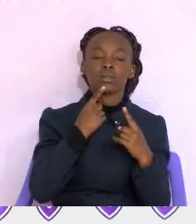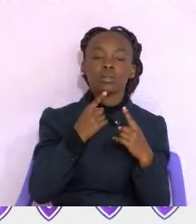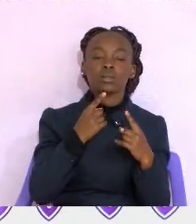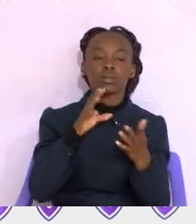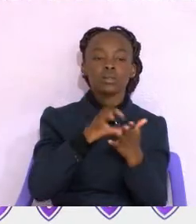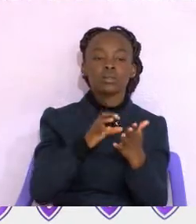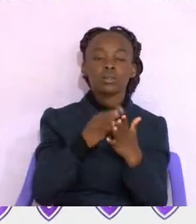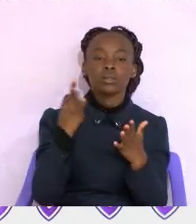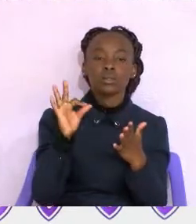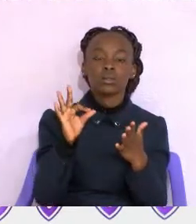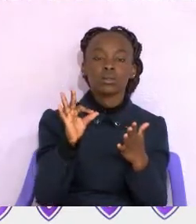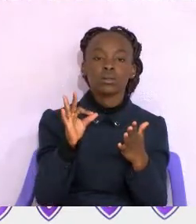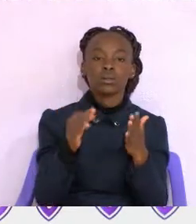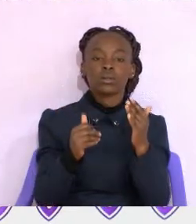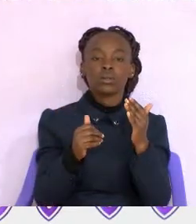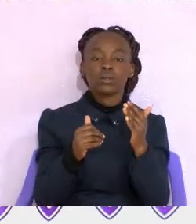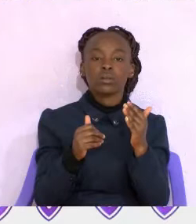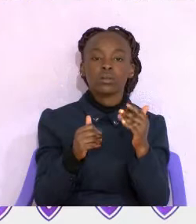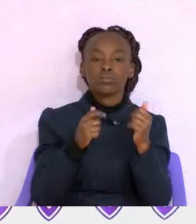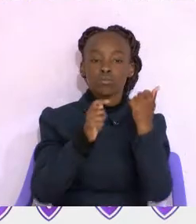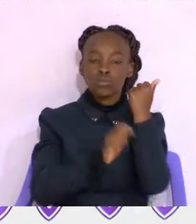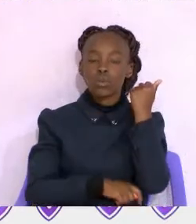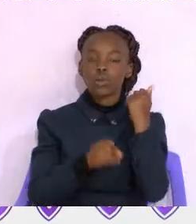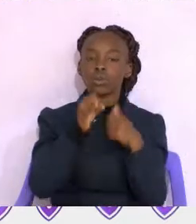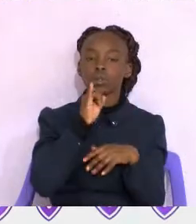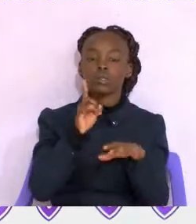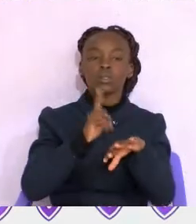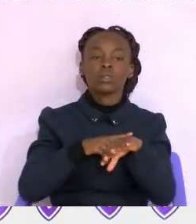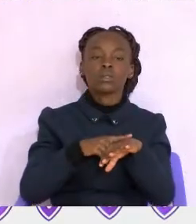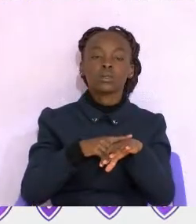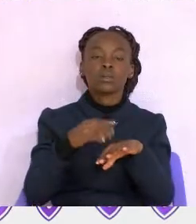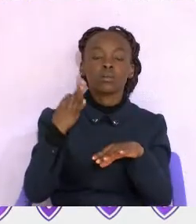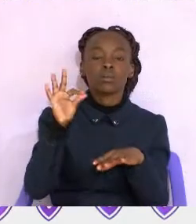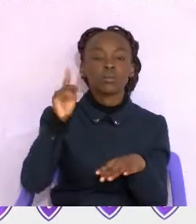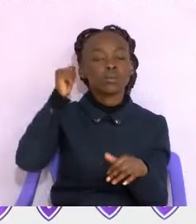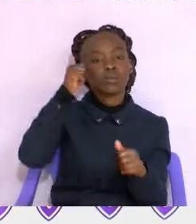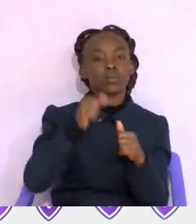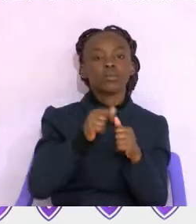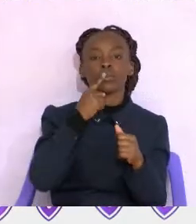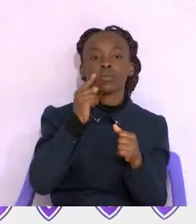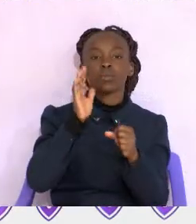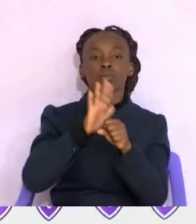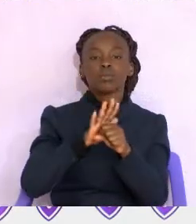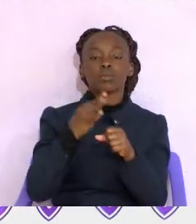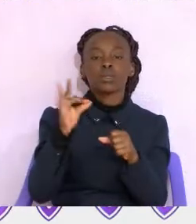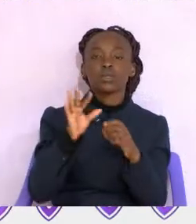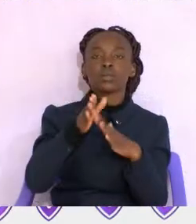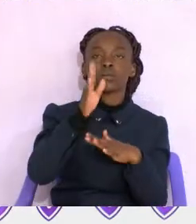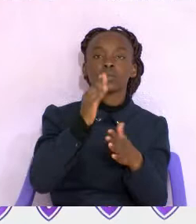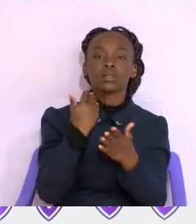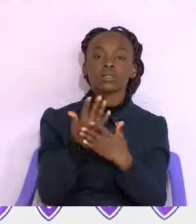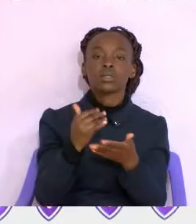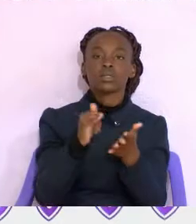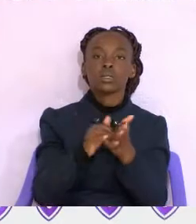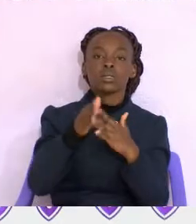shida ama majira ya majaribu ni wakati ya kukumbuka ahadi za Mungu. Zile vitu